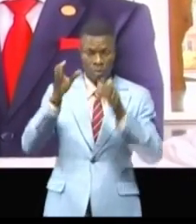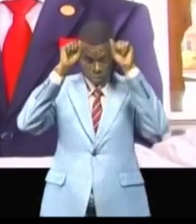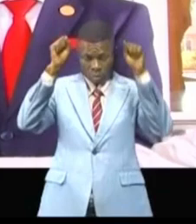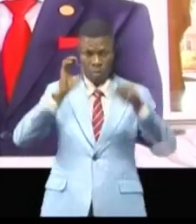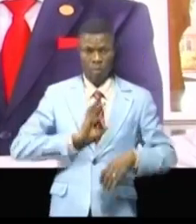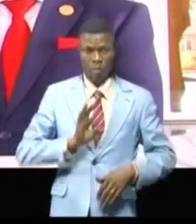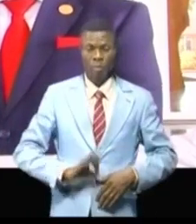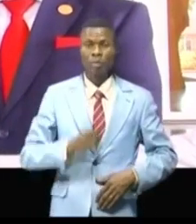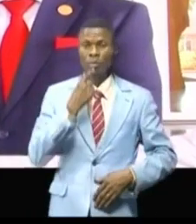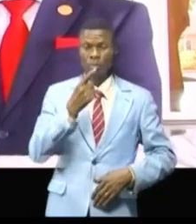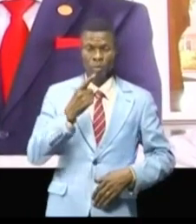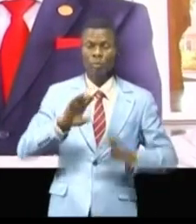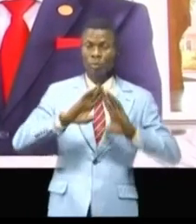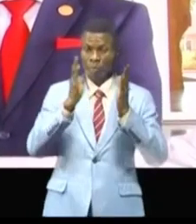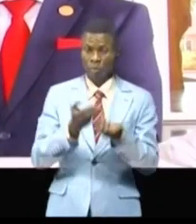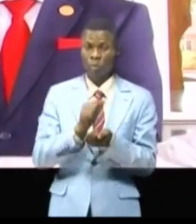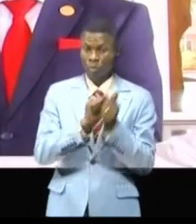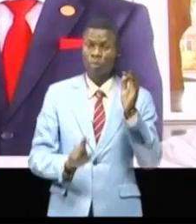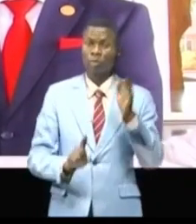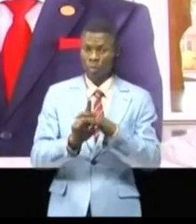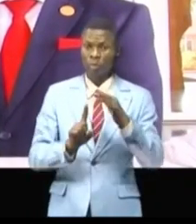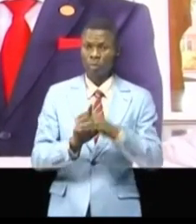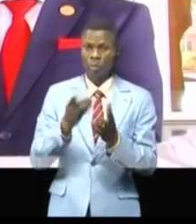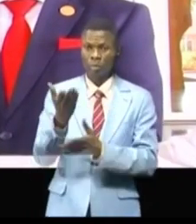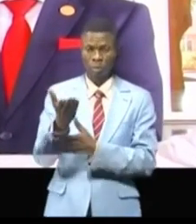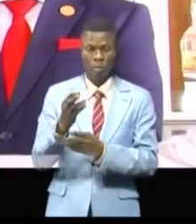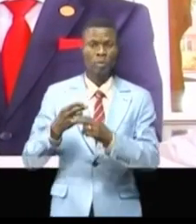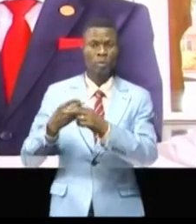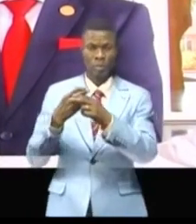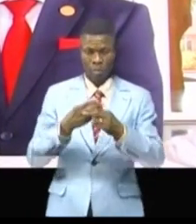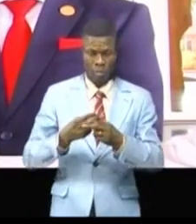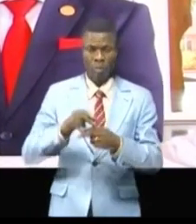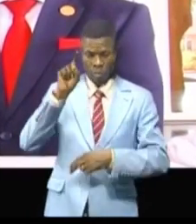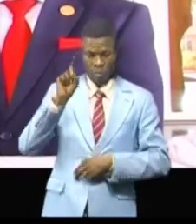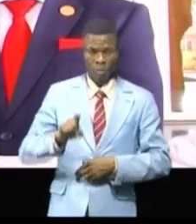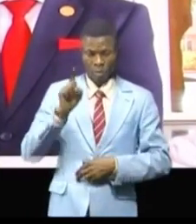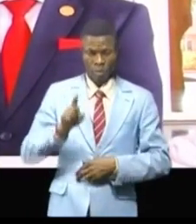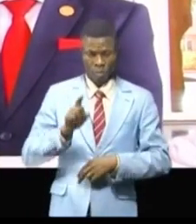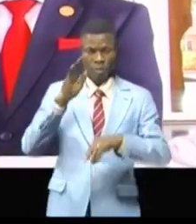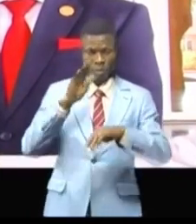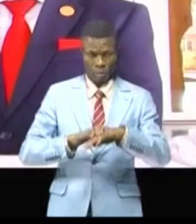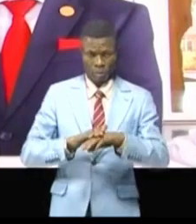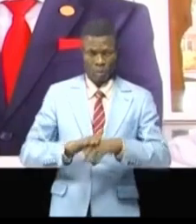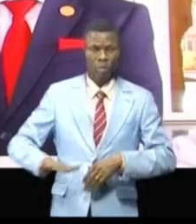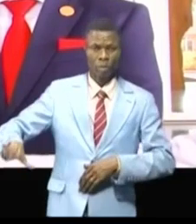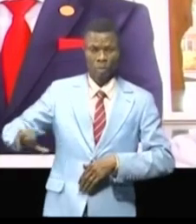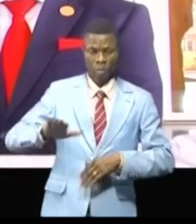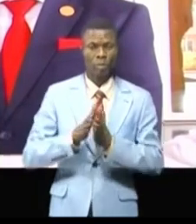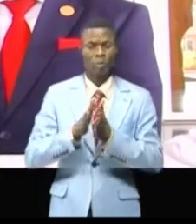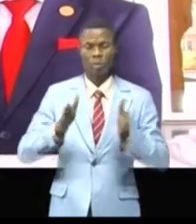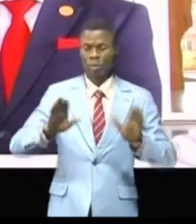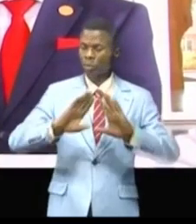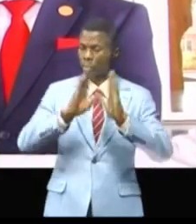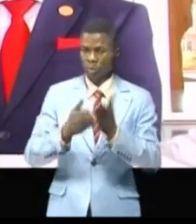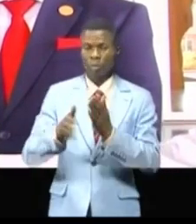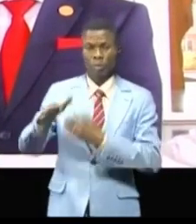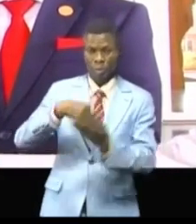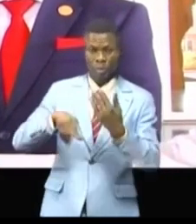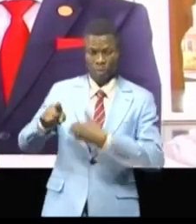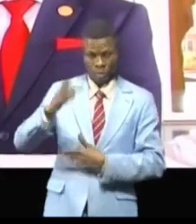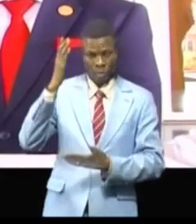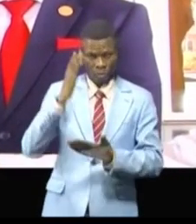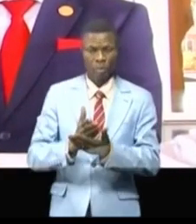quel que soit le prix, la sécurité sera rétablie là où il y a du